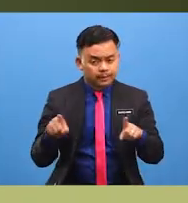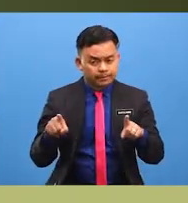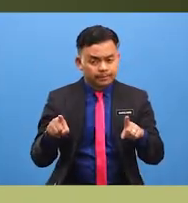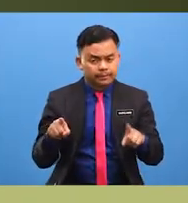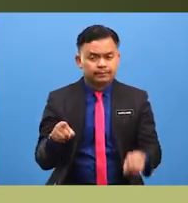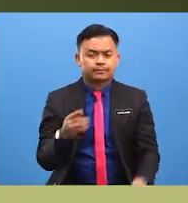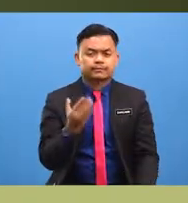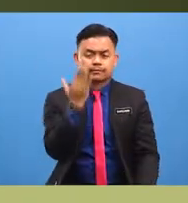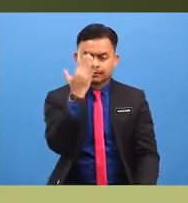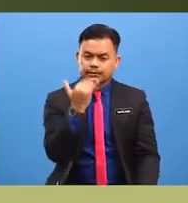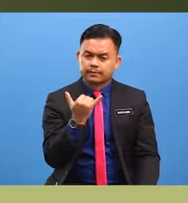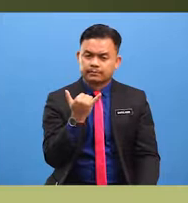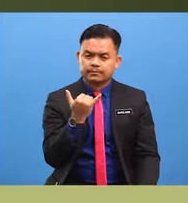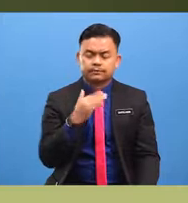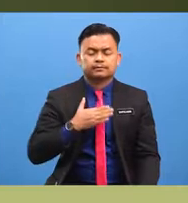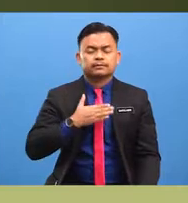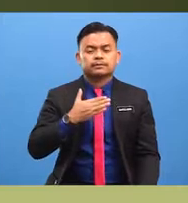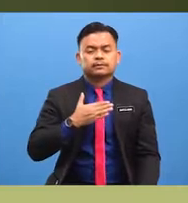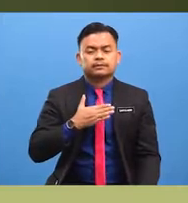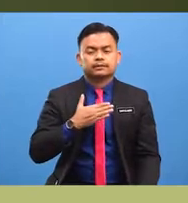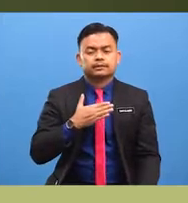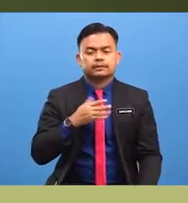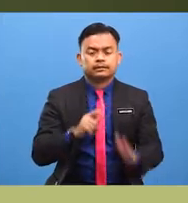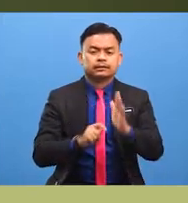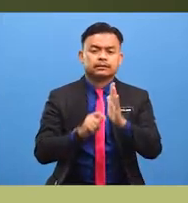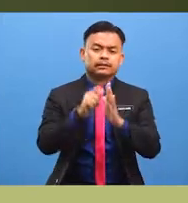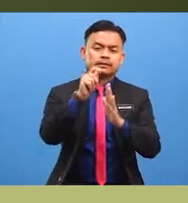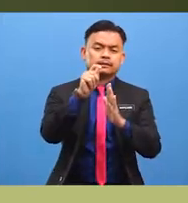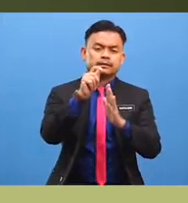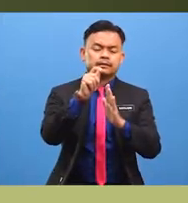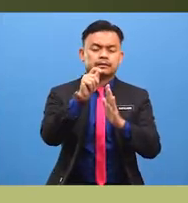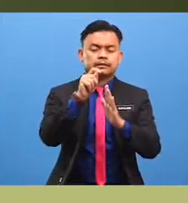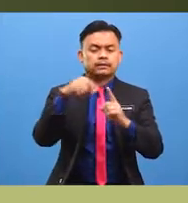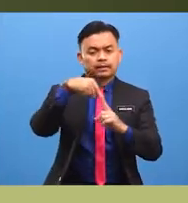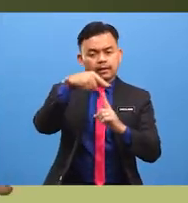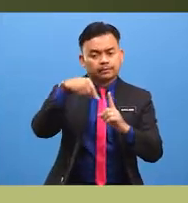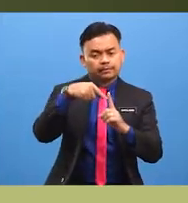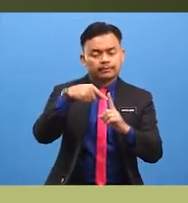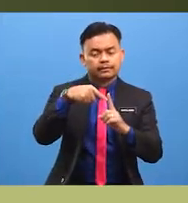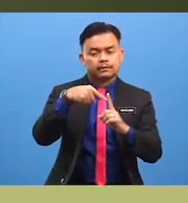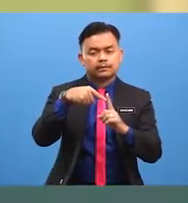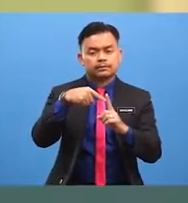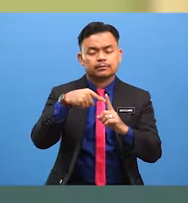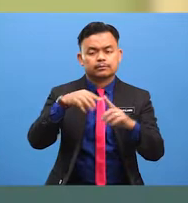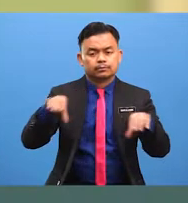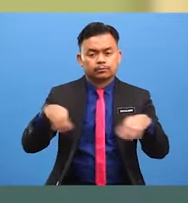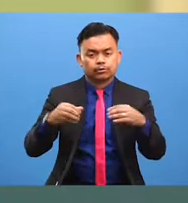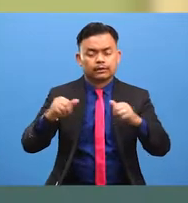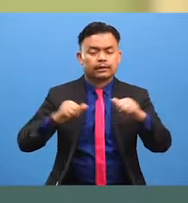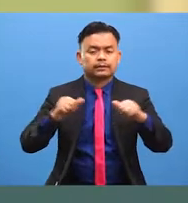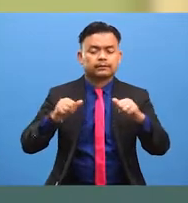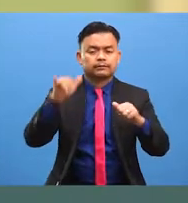mengapa kadar pernafasan semakin tinggi apabila melakukan aktiviti yang cergas?